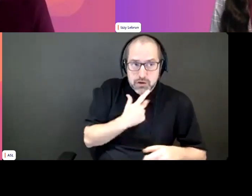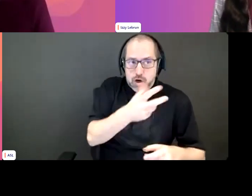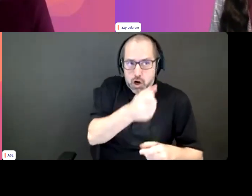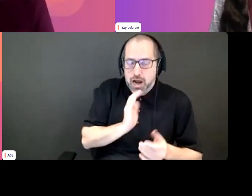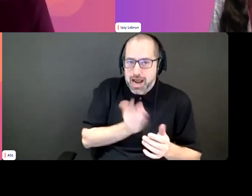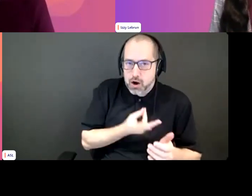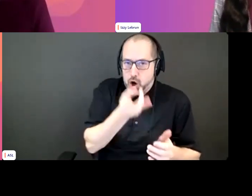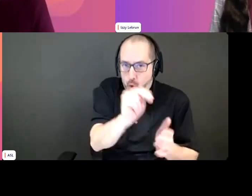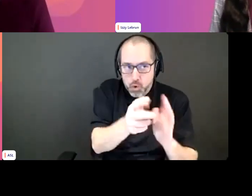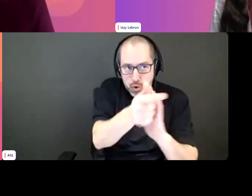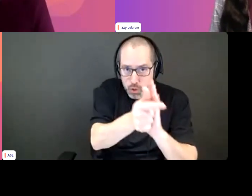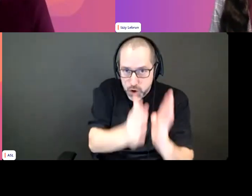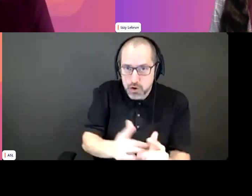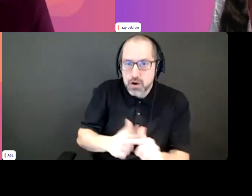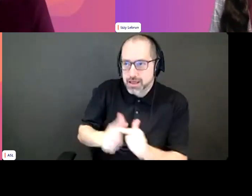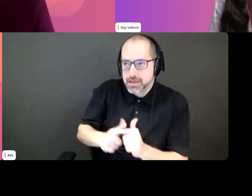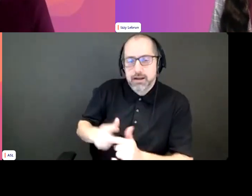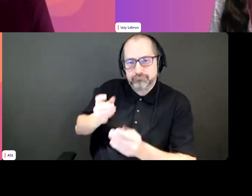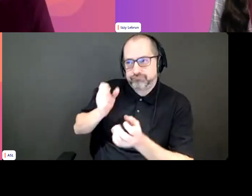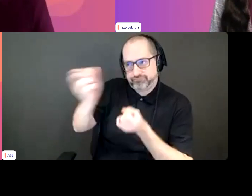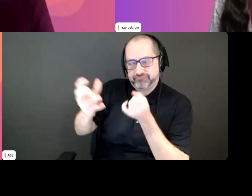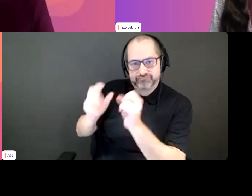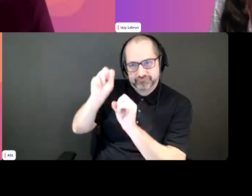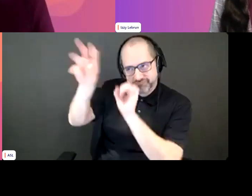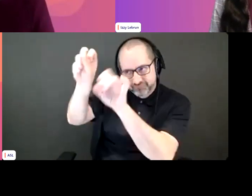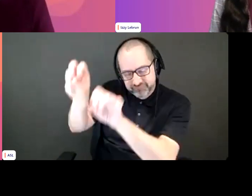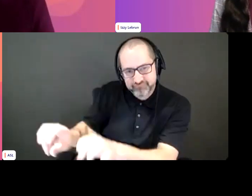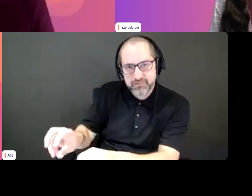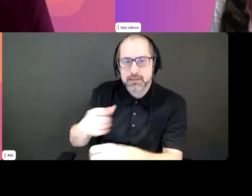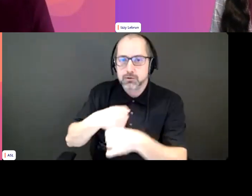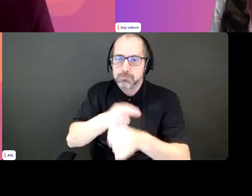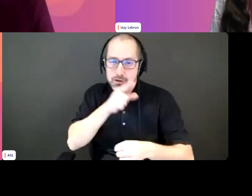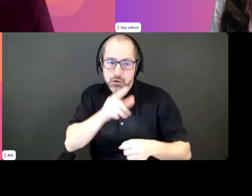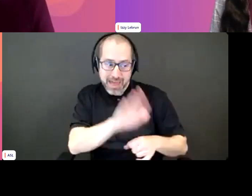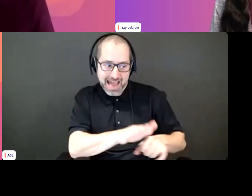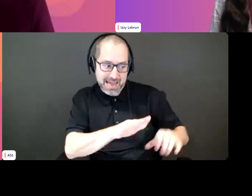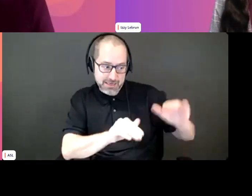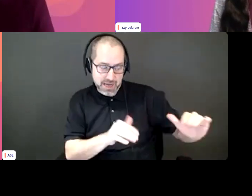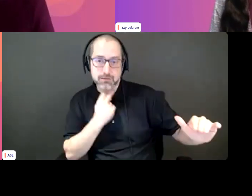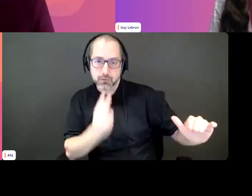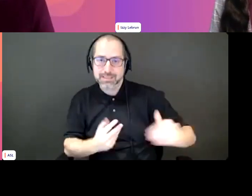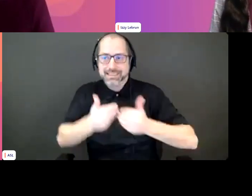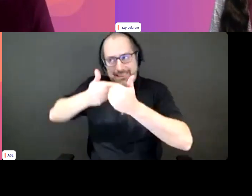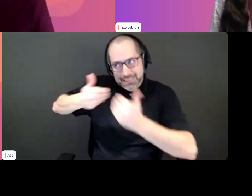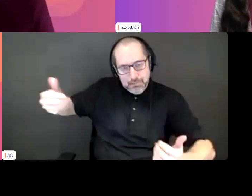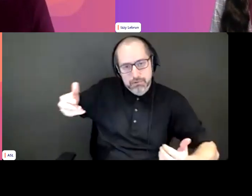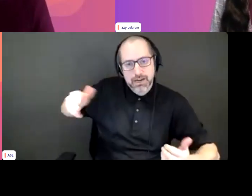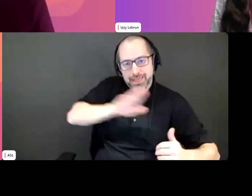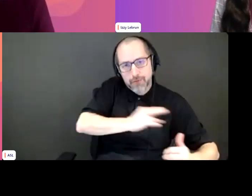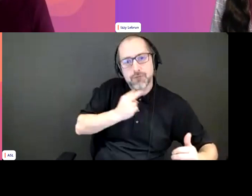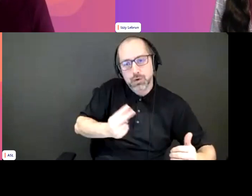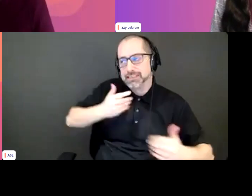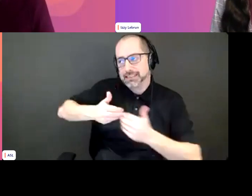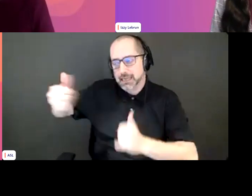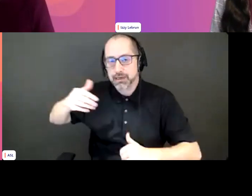donc et donc ça a pris bien longtemps pour qu'on puisse donc parler de nos enjeux et donc le